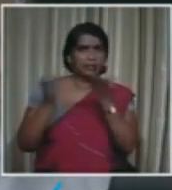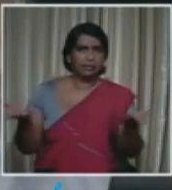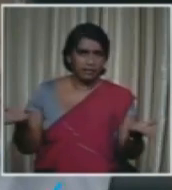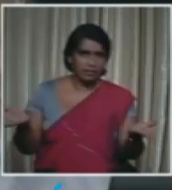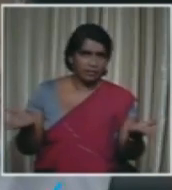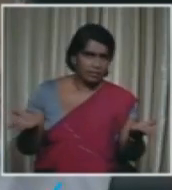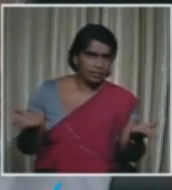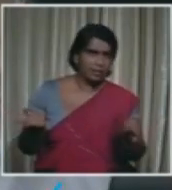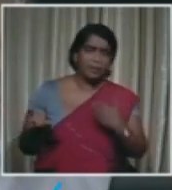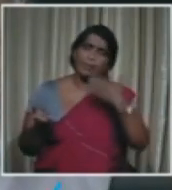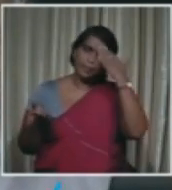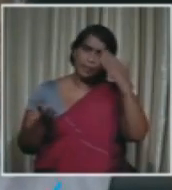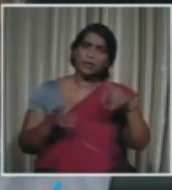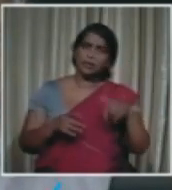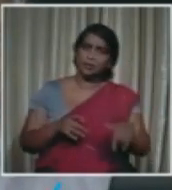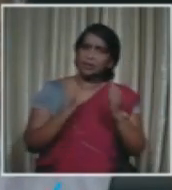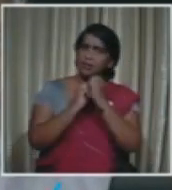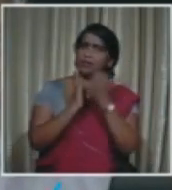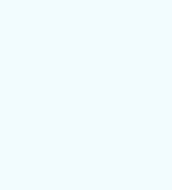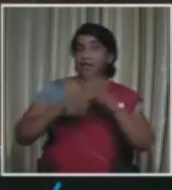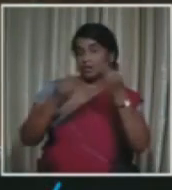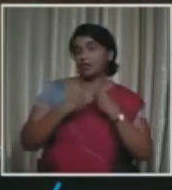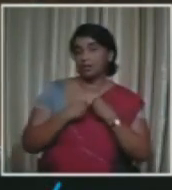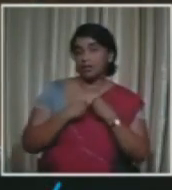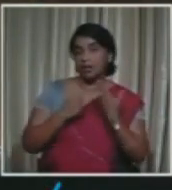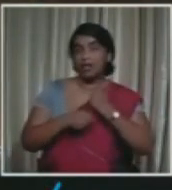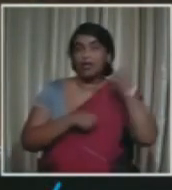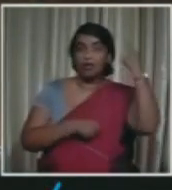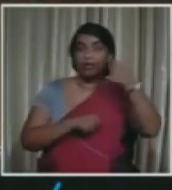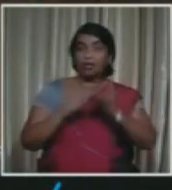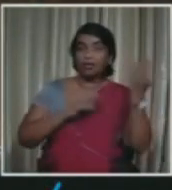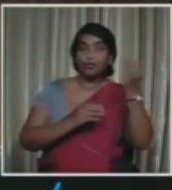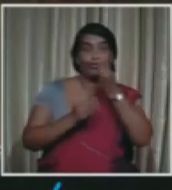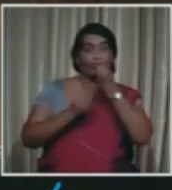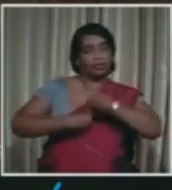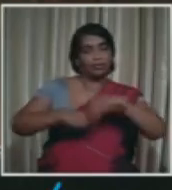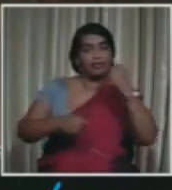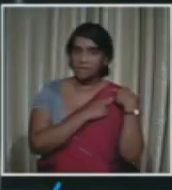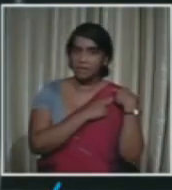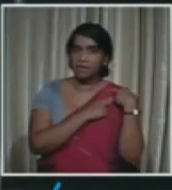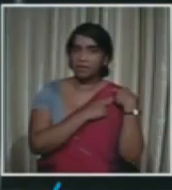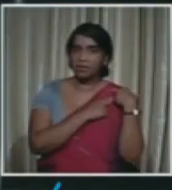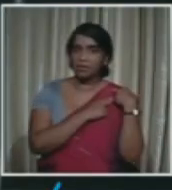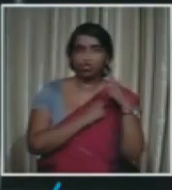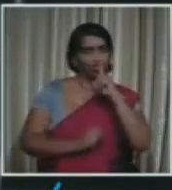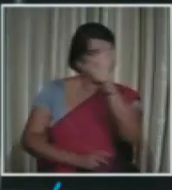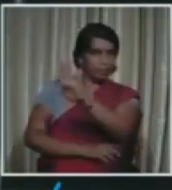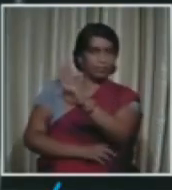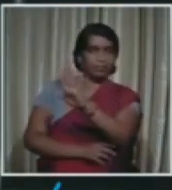හදන්නේ කරුණාකරලා මේ වැඩ පිළිවෙල ඉදිරියට ගෙනියන්න ගෝල් ෆේස් පැත්තේ ගියා නම් කෑම දෙනවා ආණ්ඩු පක්ෂ හැමෝටමද හටවාගෙන